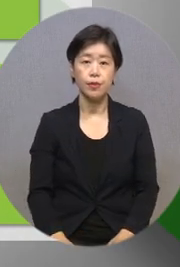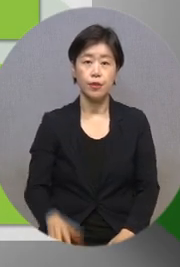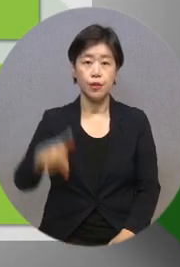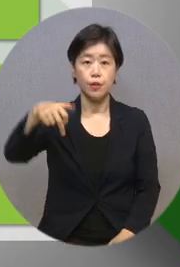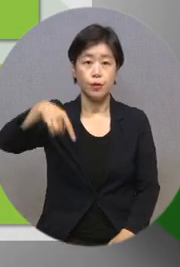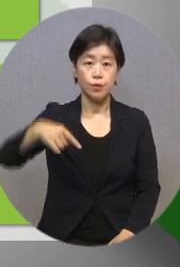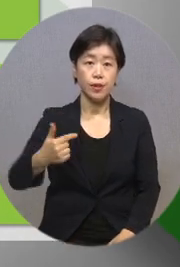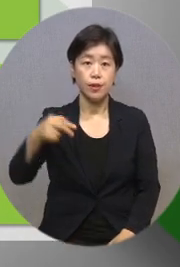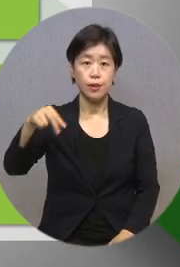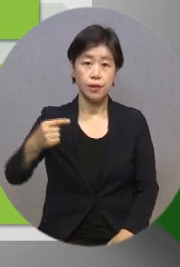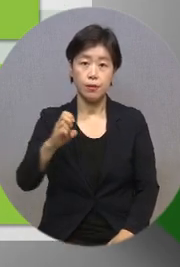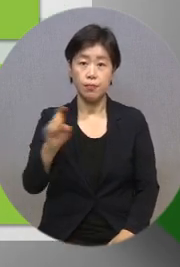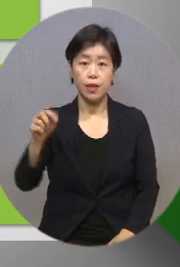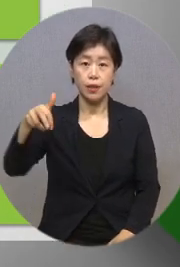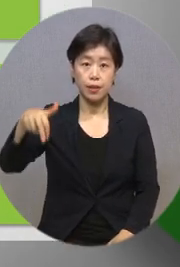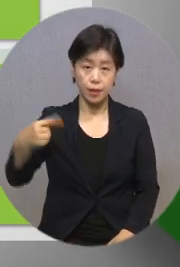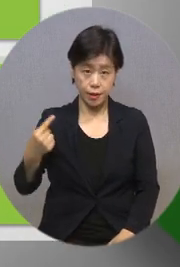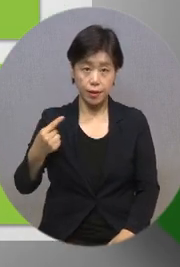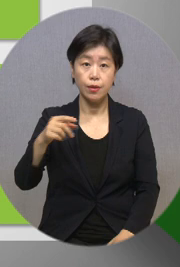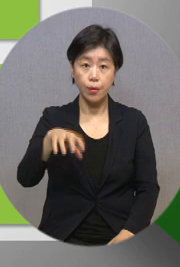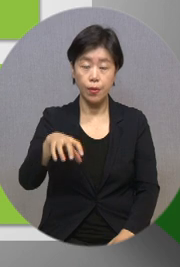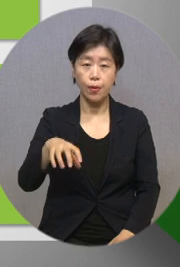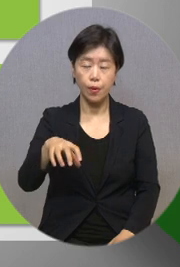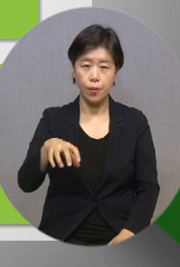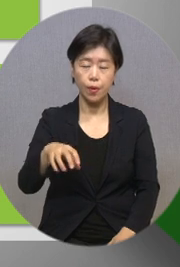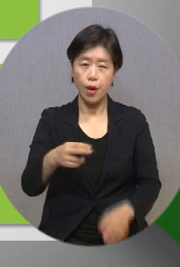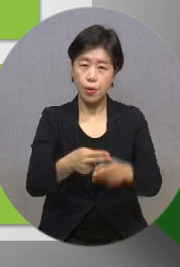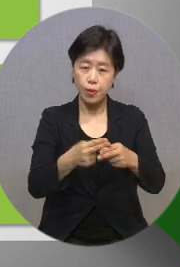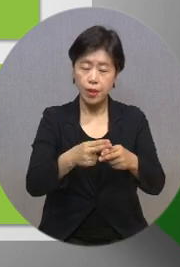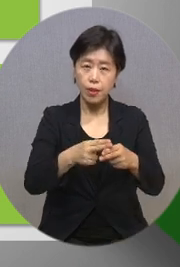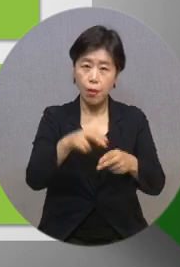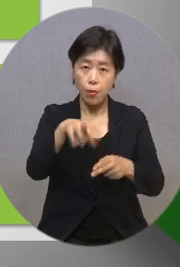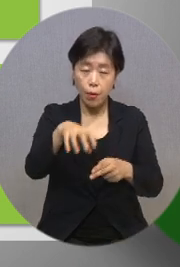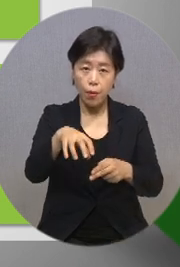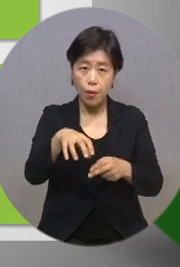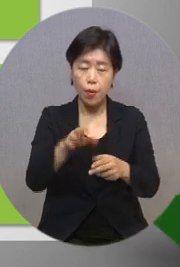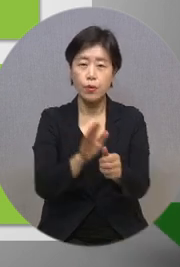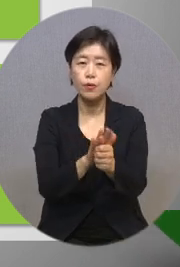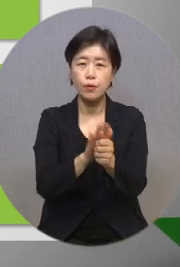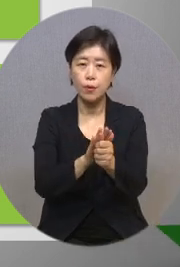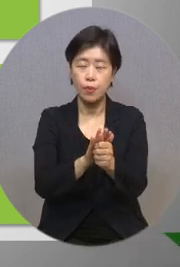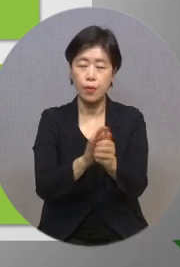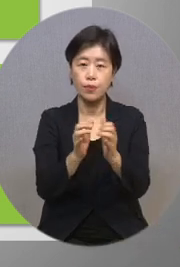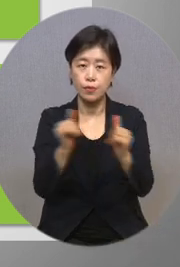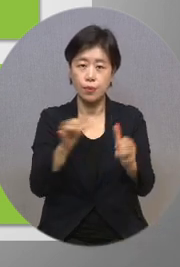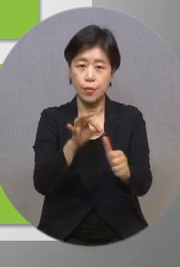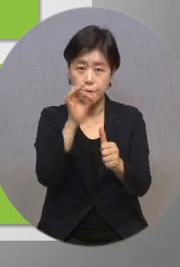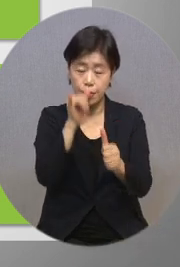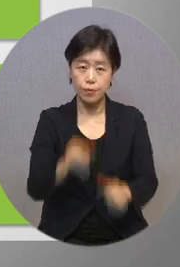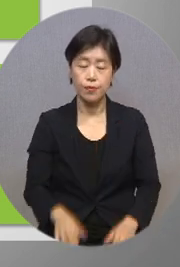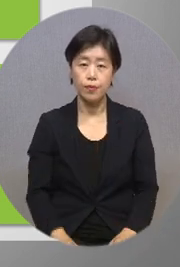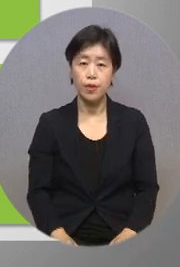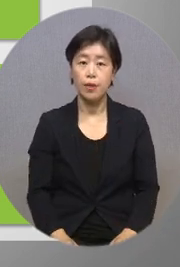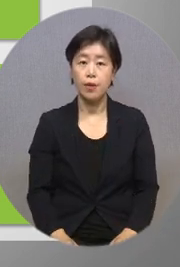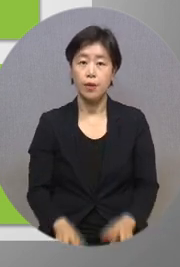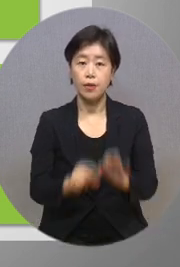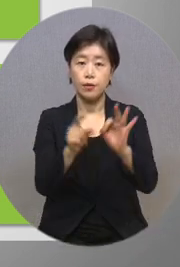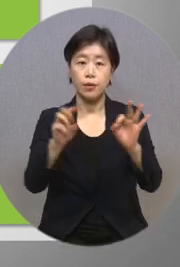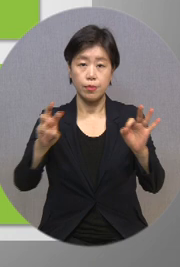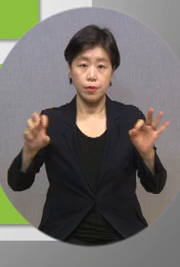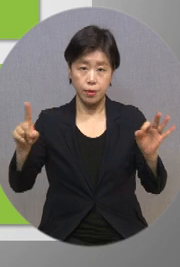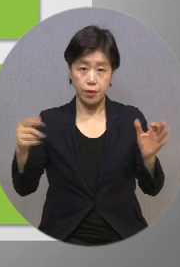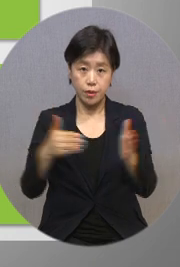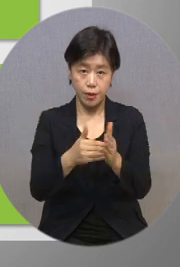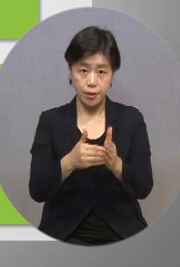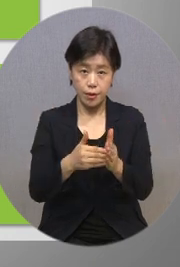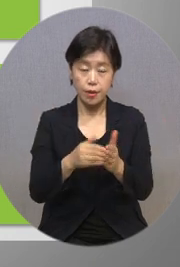퀸스파크 청담점에서 주방보조원을 모집합니다. 접수 마감일은 10월 31일까지며 근무지는 서울시